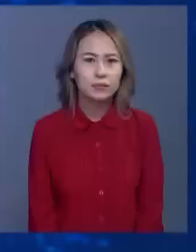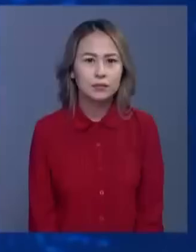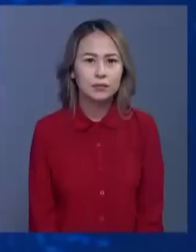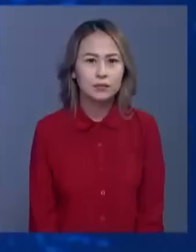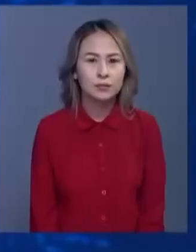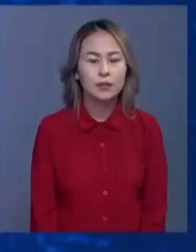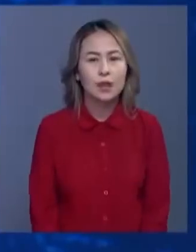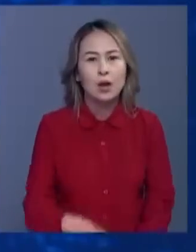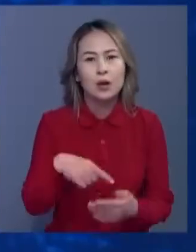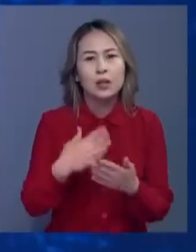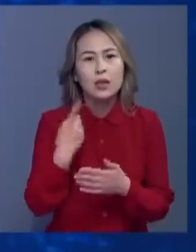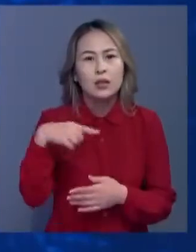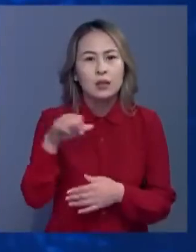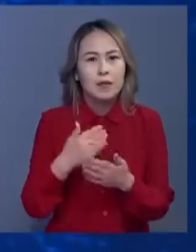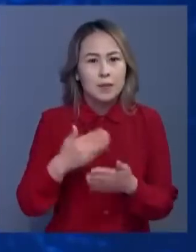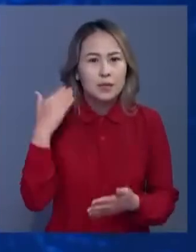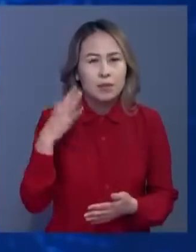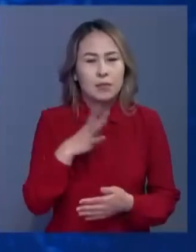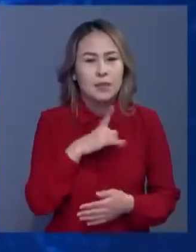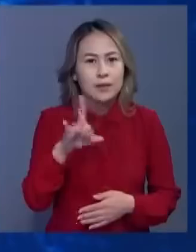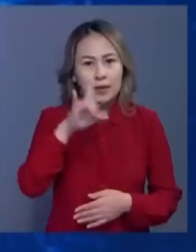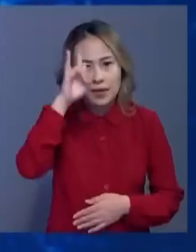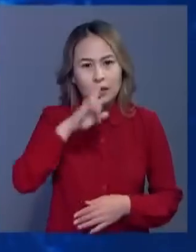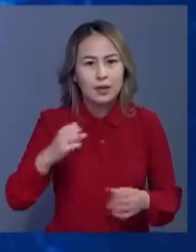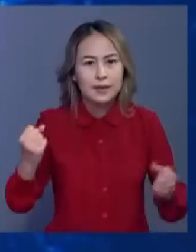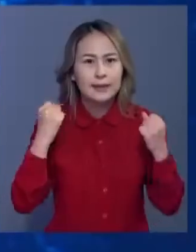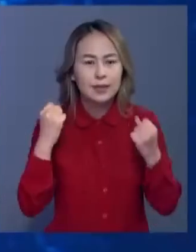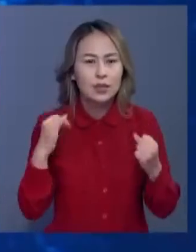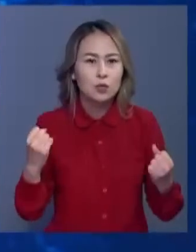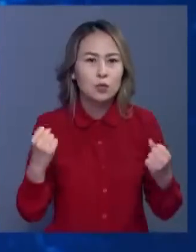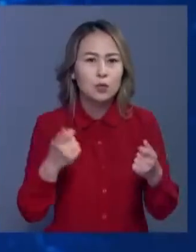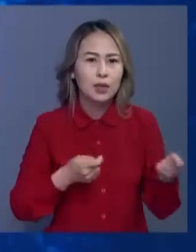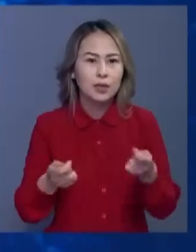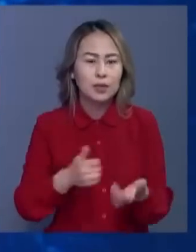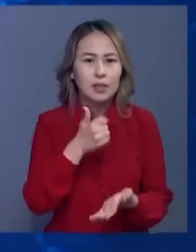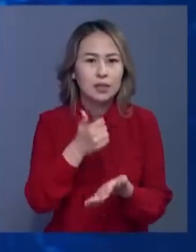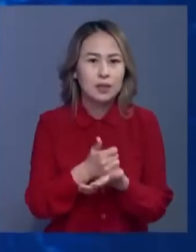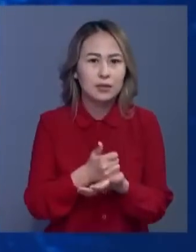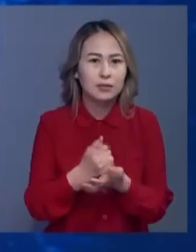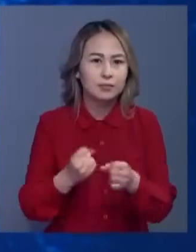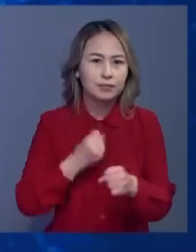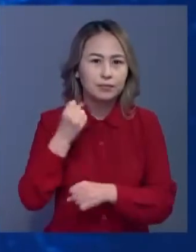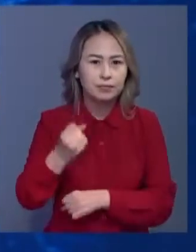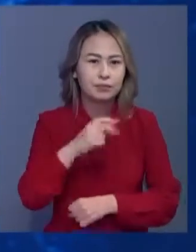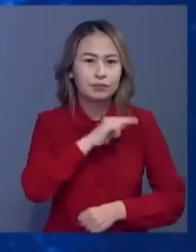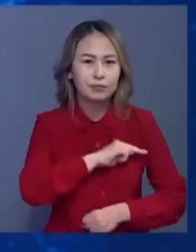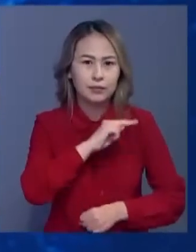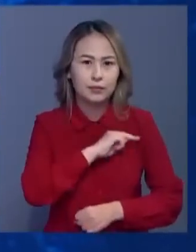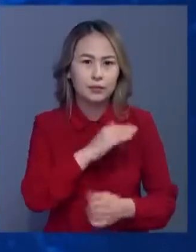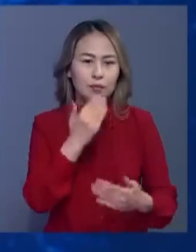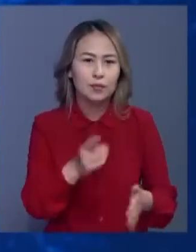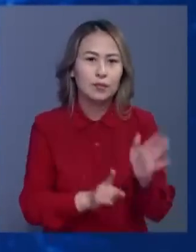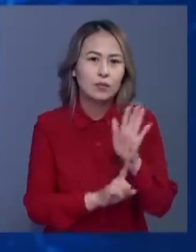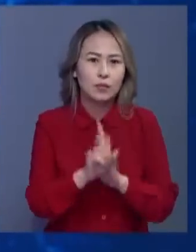Осыдан жарым ай бұрын Батыс Қазақстан облысының дене шынықтыру және спорт басқармасына жаңа басшы тағайындалған болатын.